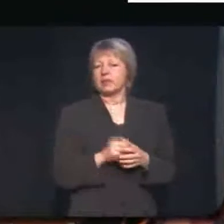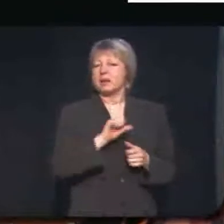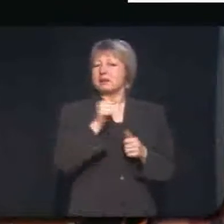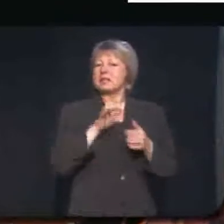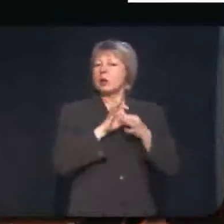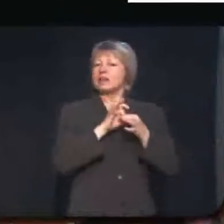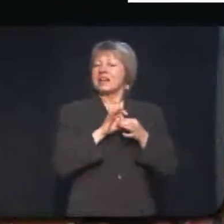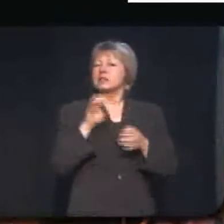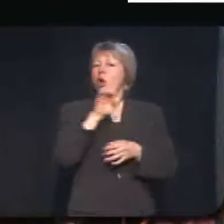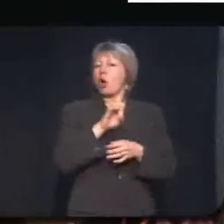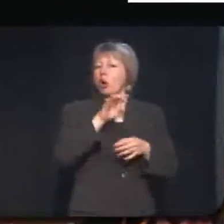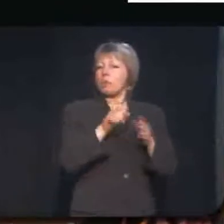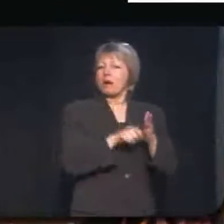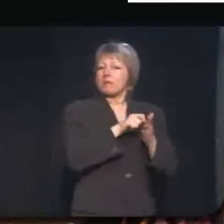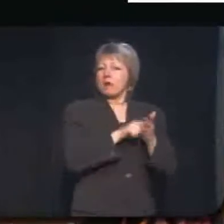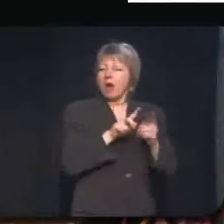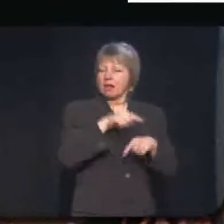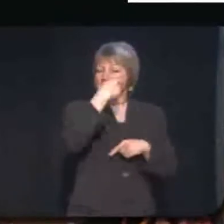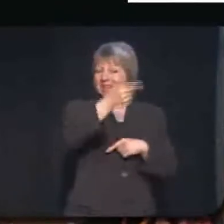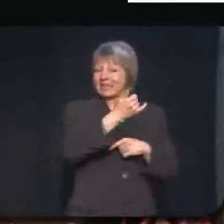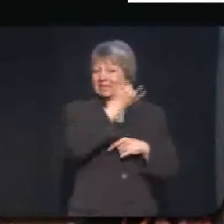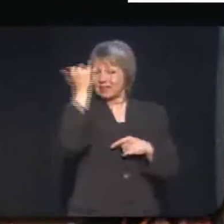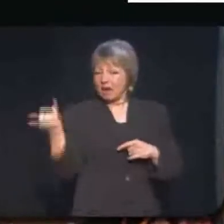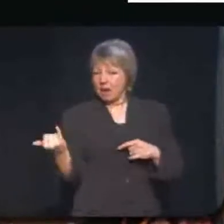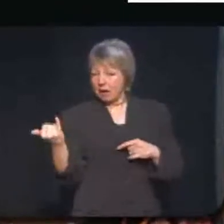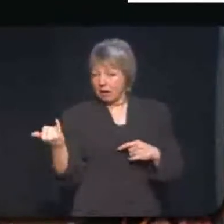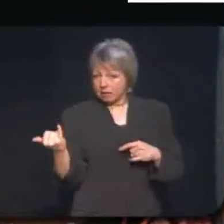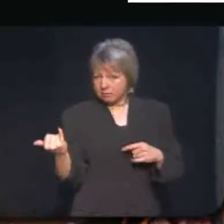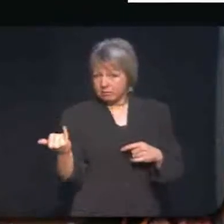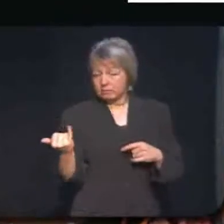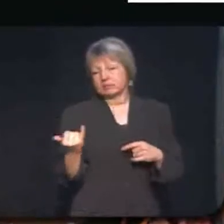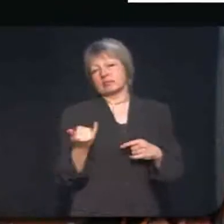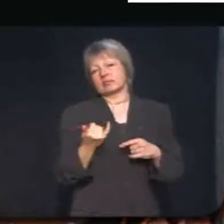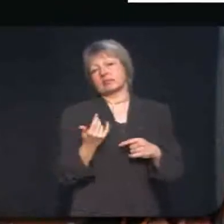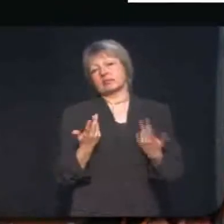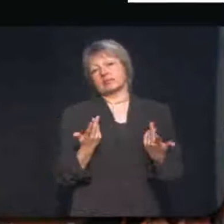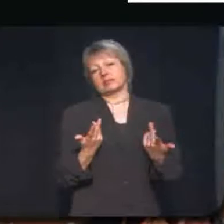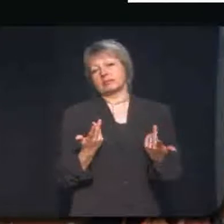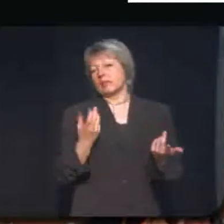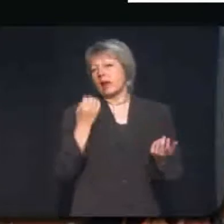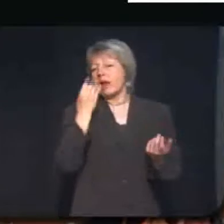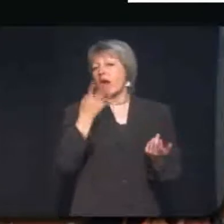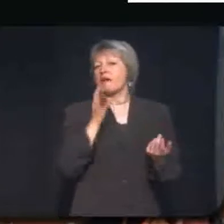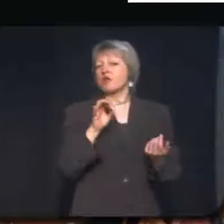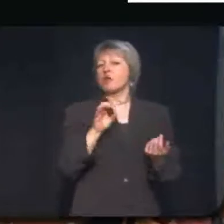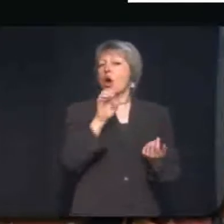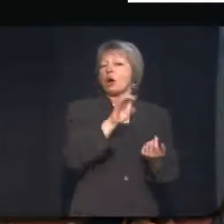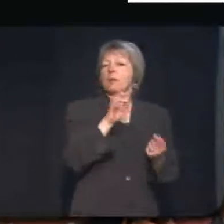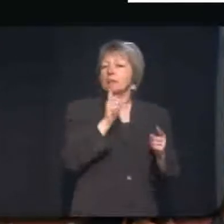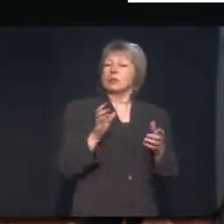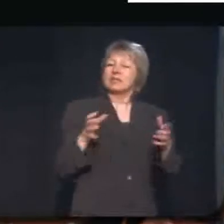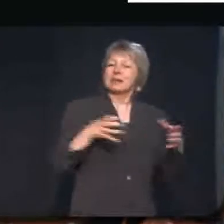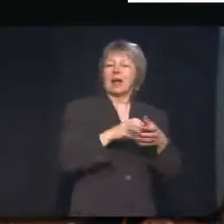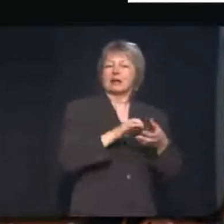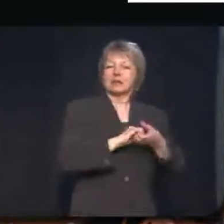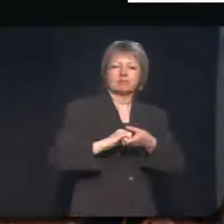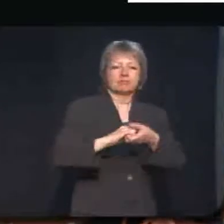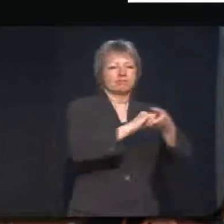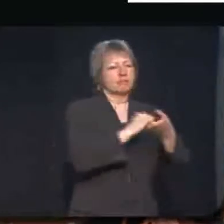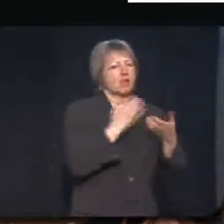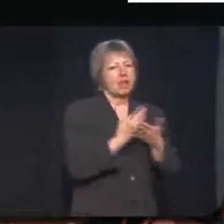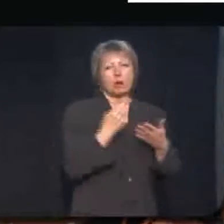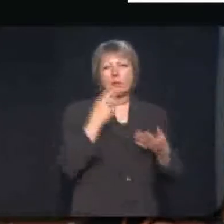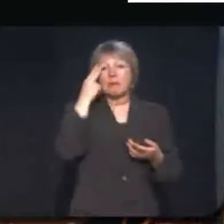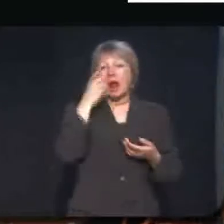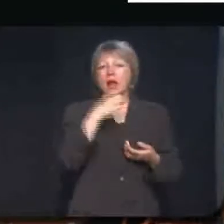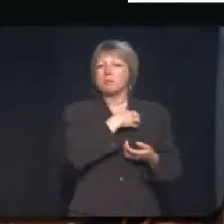nächstes Jahr aber auch deswegen weil das Haus Europa nur gemeinsam herausgeputzt werden kann müssen wir Piraten Europas zusammenarbeiten